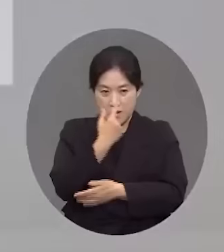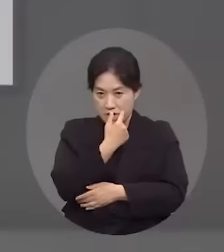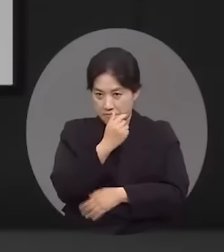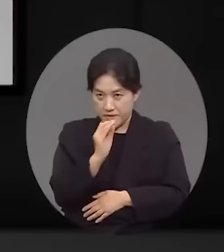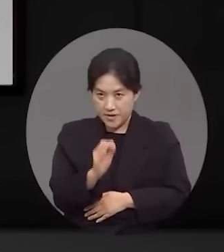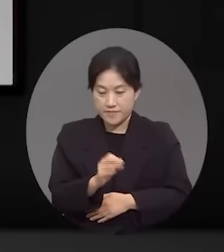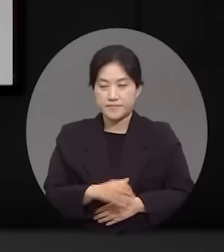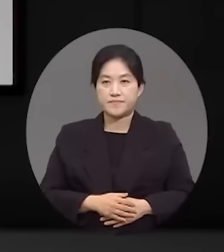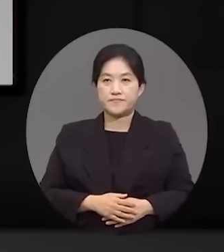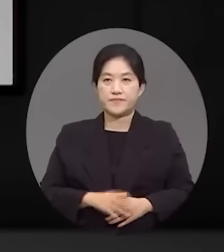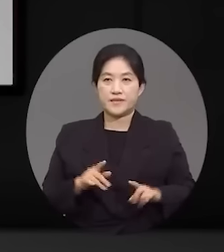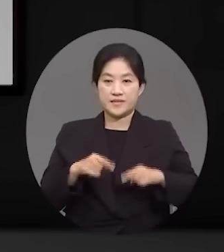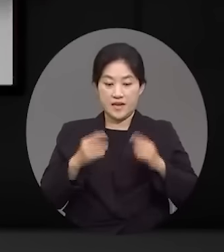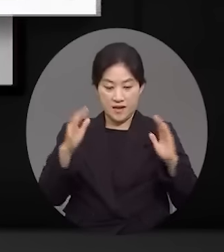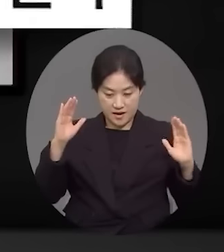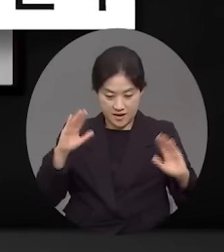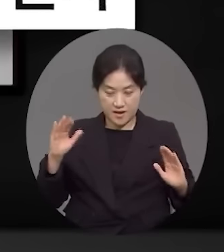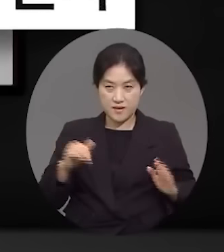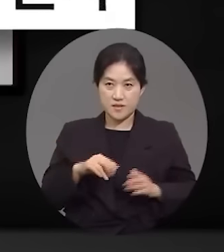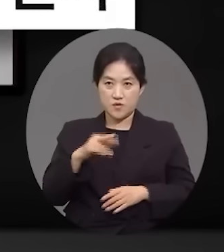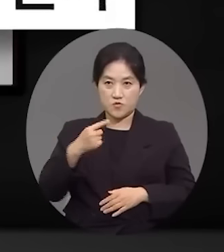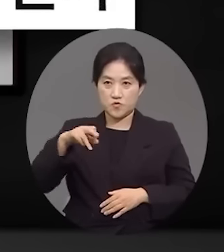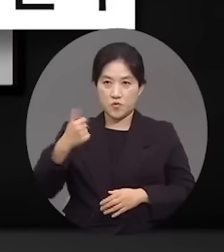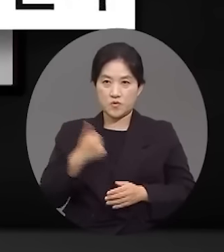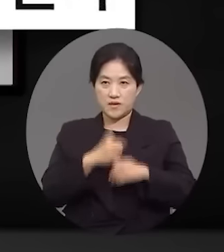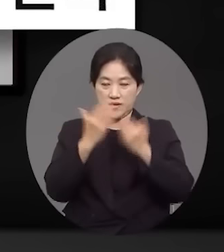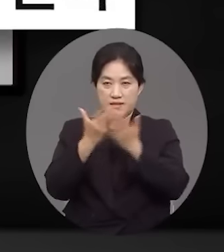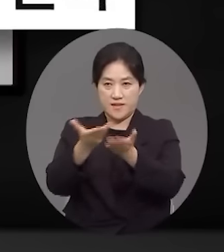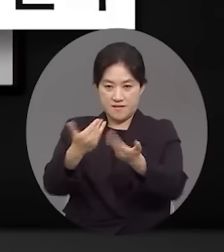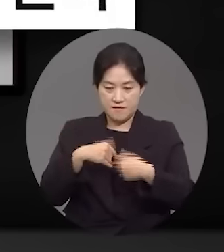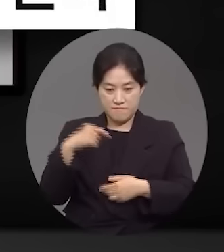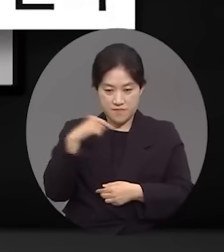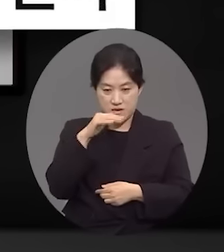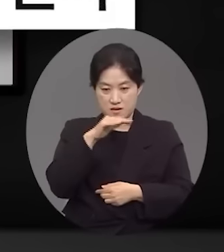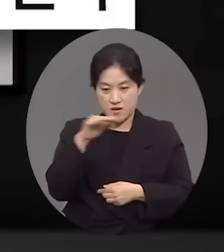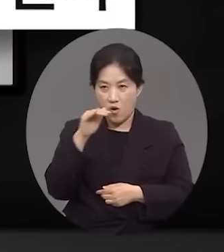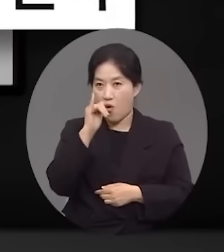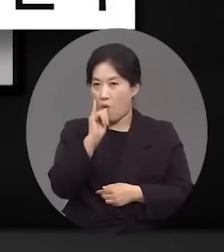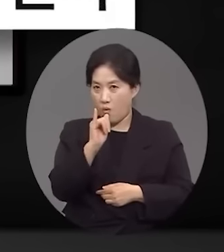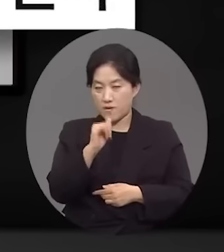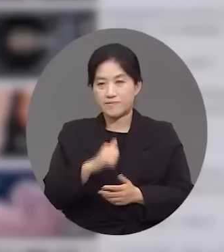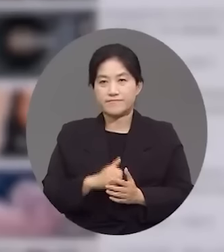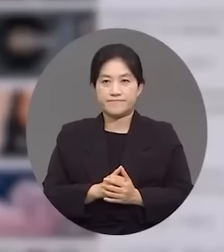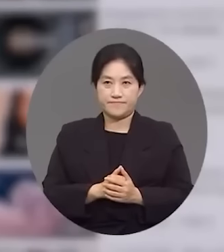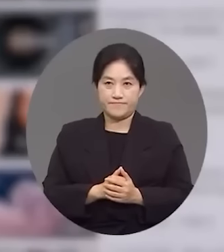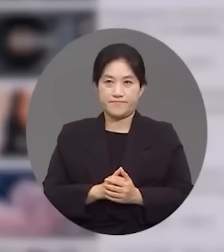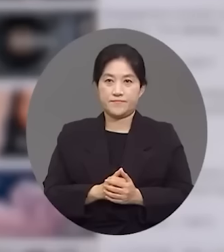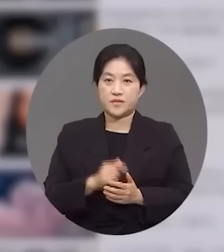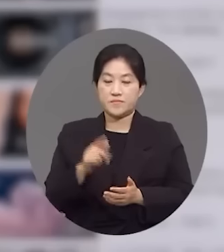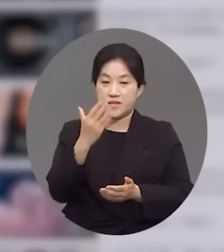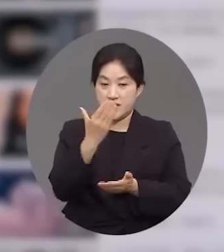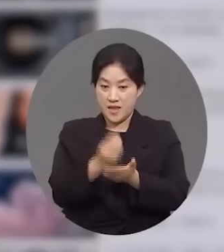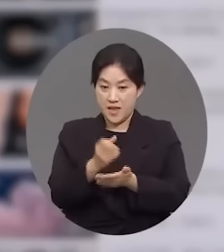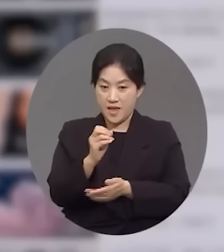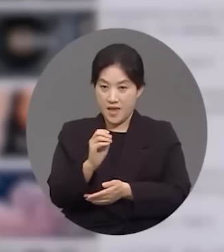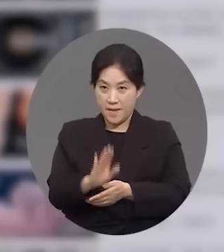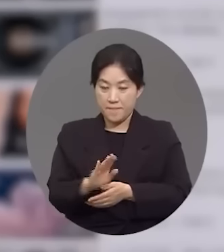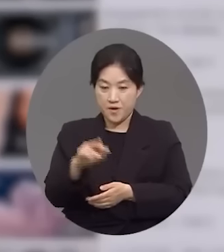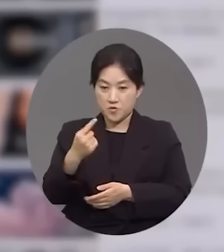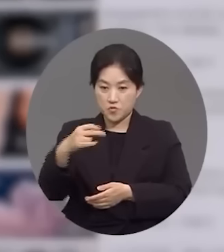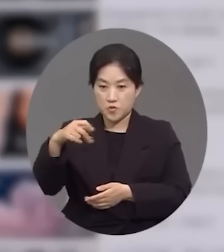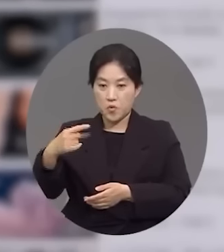확인해봤습니다 참가학생은 소스코드까지 제출하라는 엄격한 규정을 적용합니다 그럼이 앱의 소스 코드는